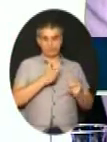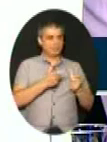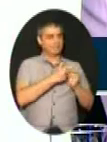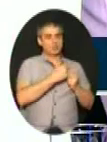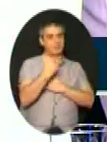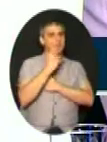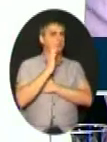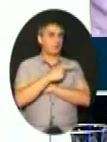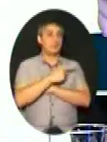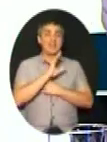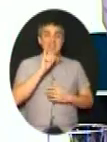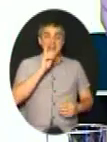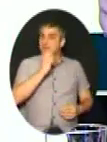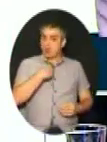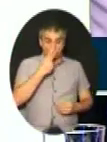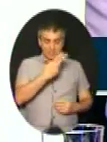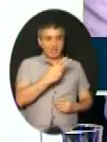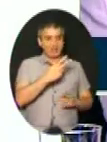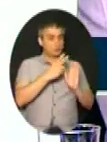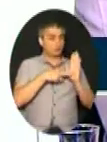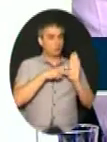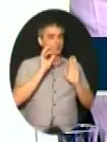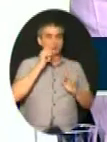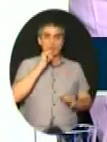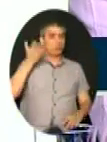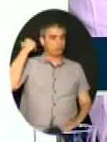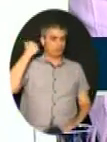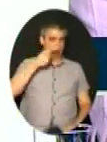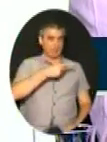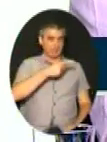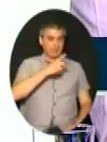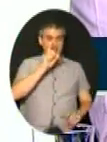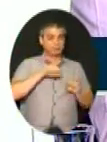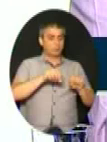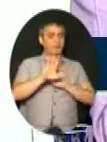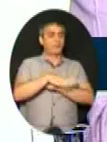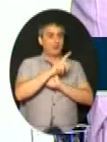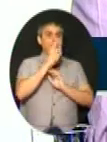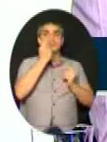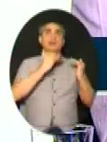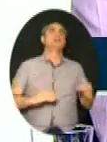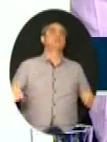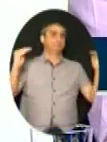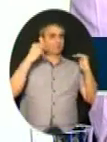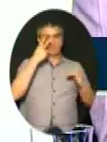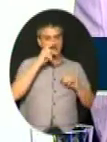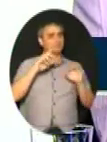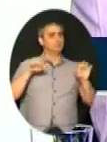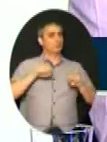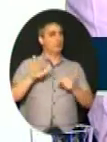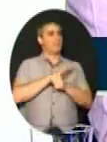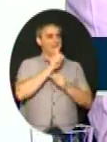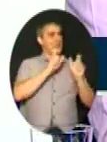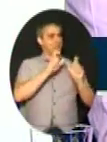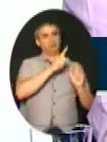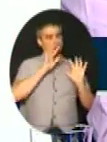סקטורים חזקים, אבל אם אנחנו לא נראה את התמונות המחפירות מראש השנה של סופרים ריקים ומחירים בשמיים, אלא נראה סופרים מלאים